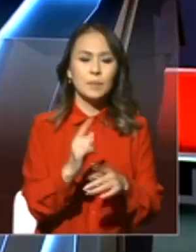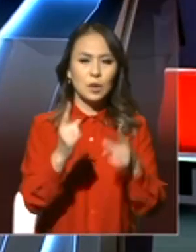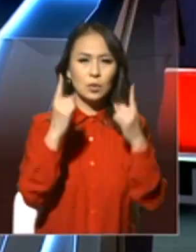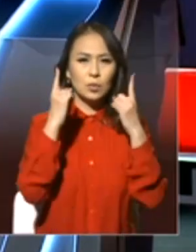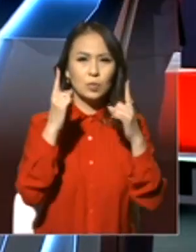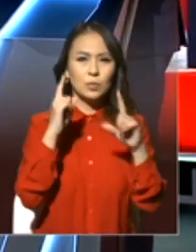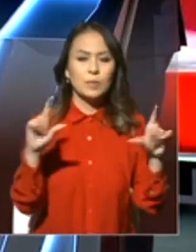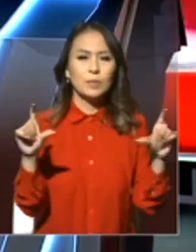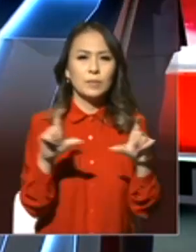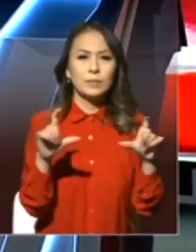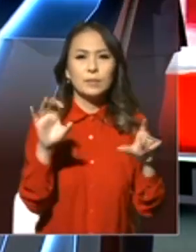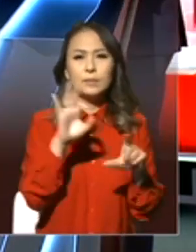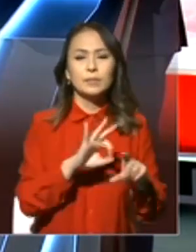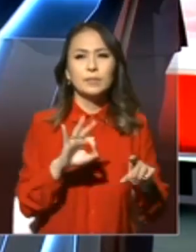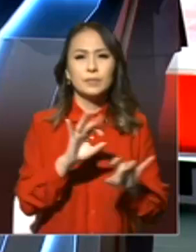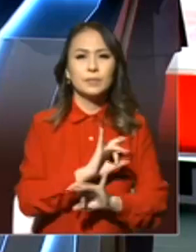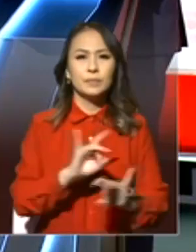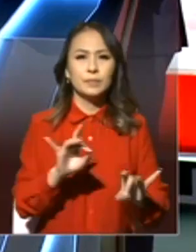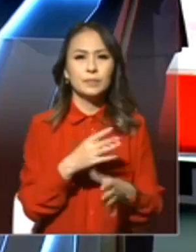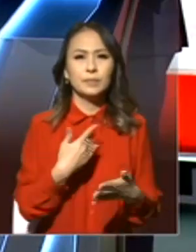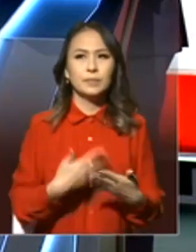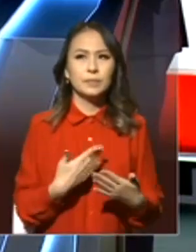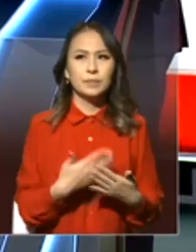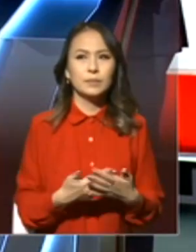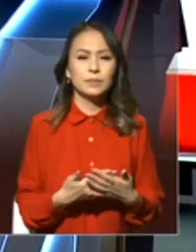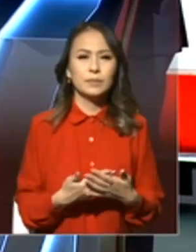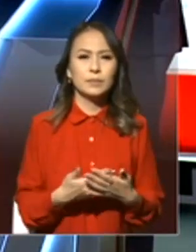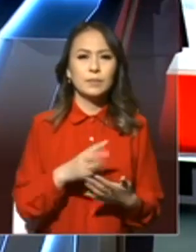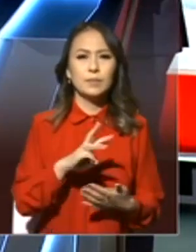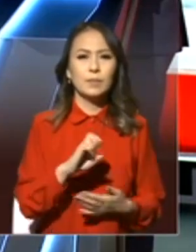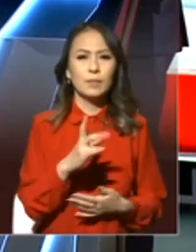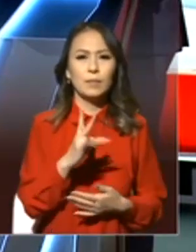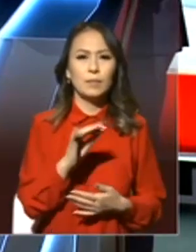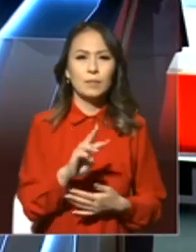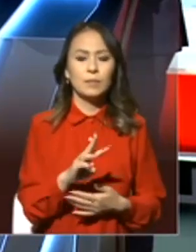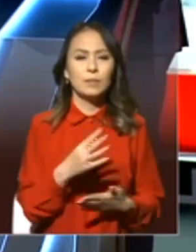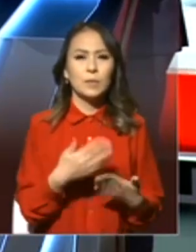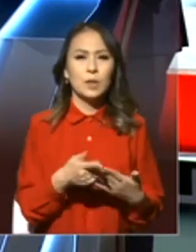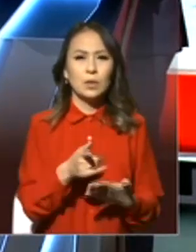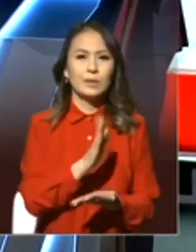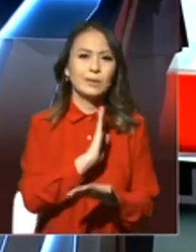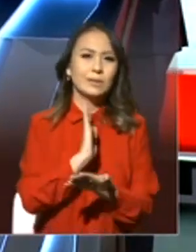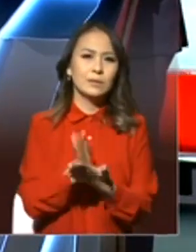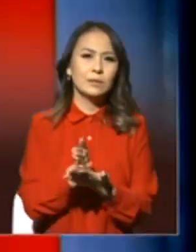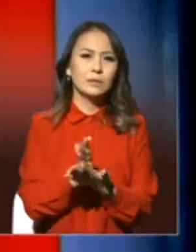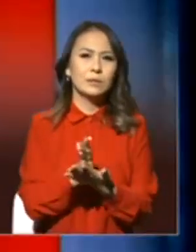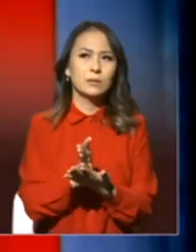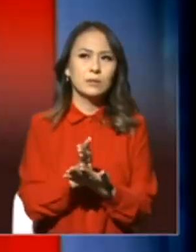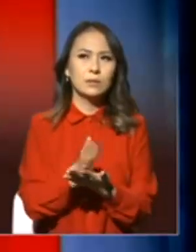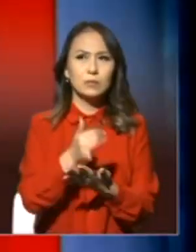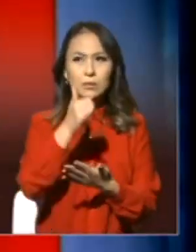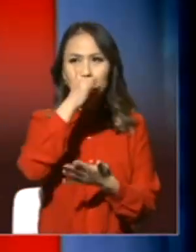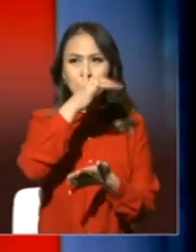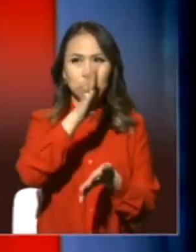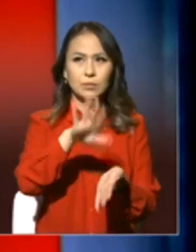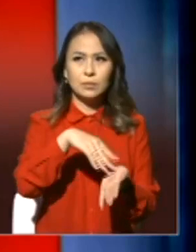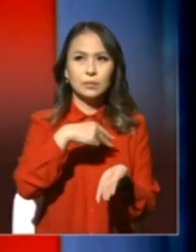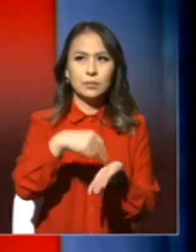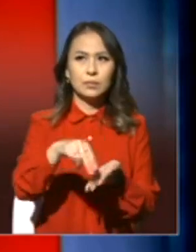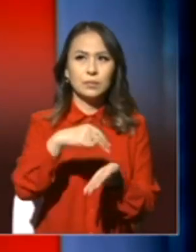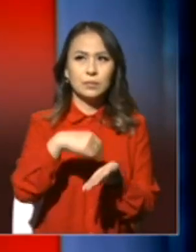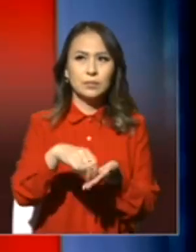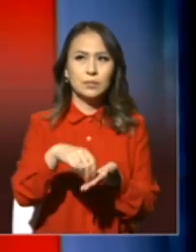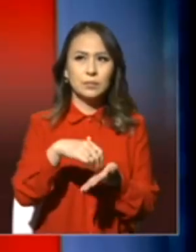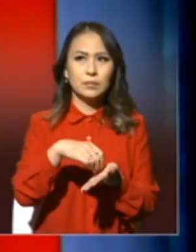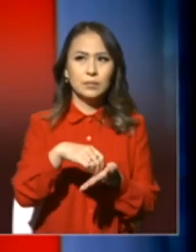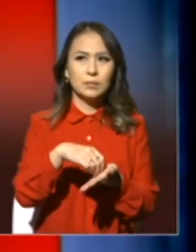сауда жерлері жөнінде, мысалы жаңа аталып кеткен Магнум. Олар тікелей шаруадан сатылмайды. Олар өзінің MC